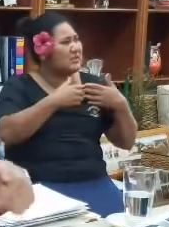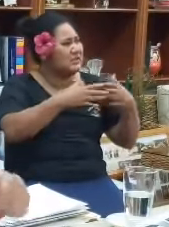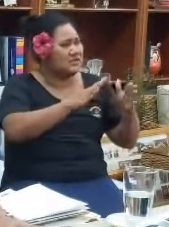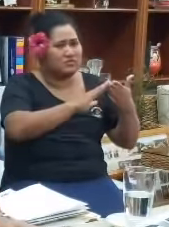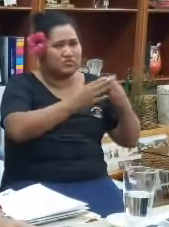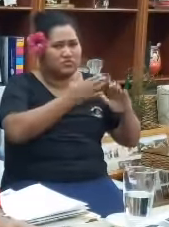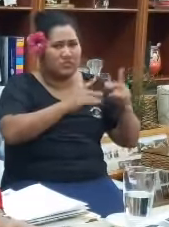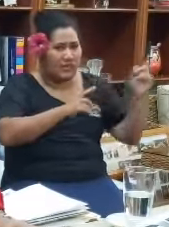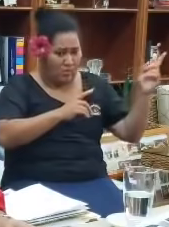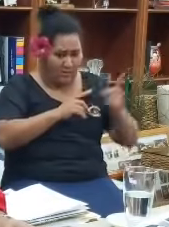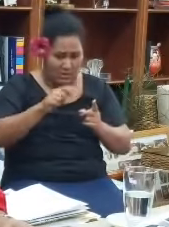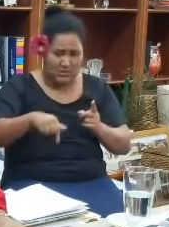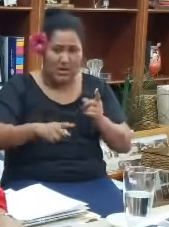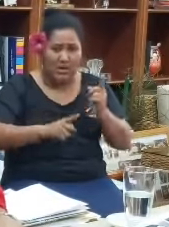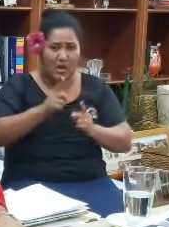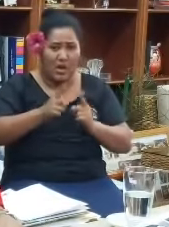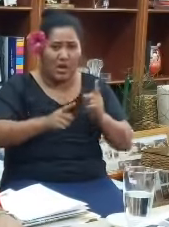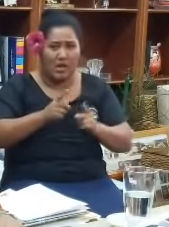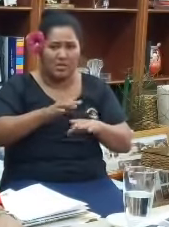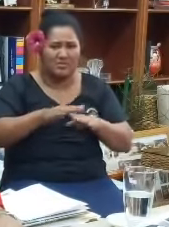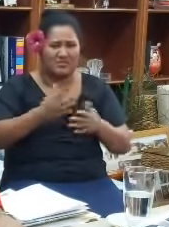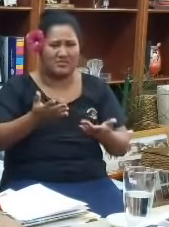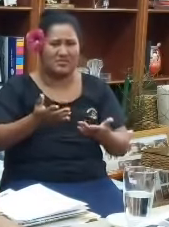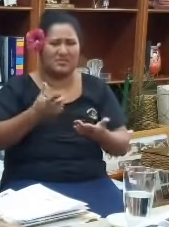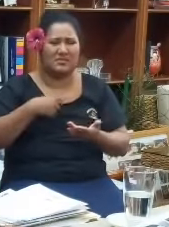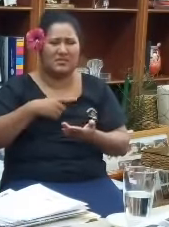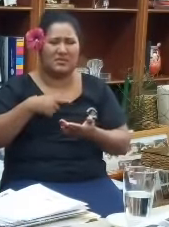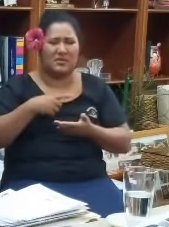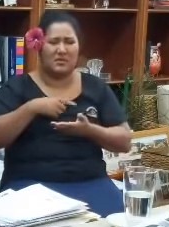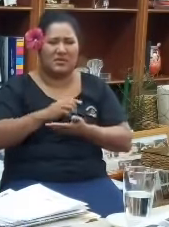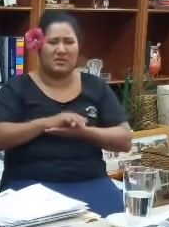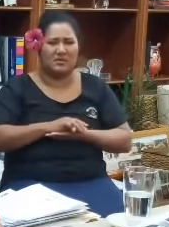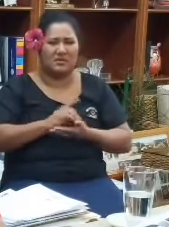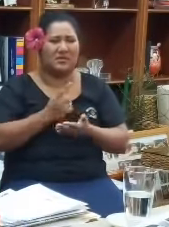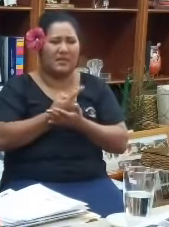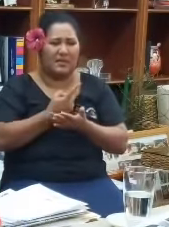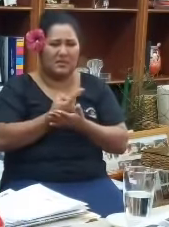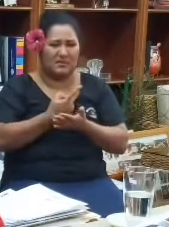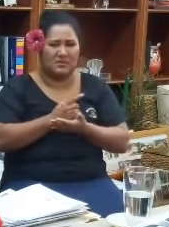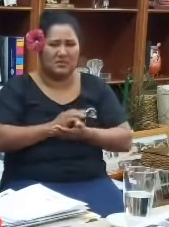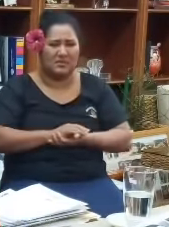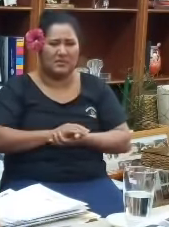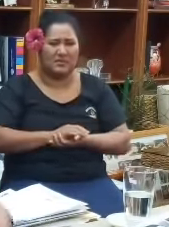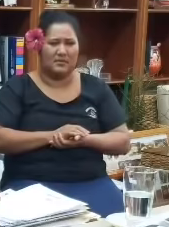lofi ma ka. A. Melana e Es tu puoi me fatte?